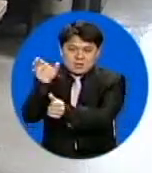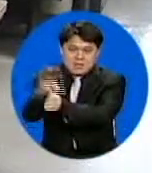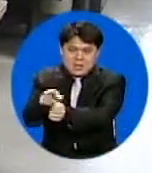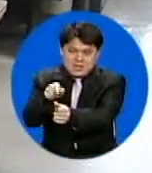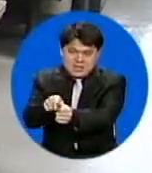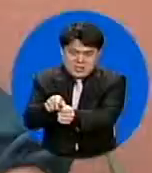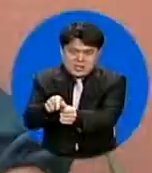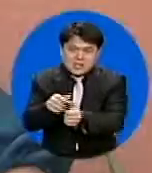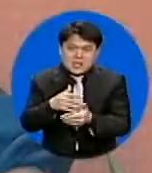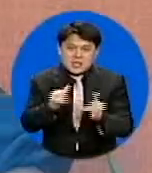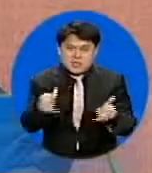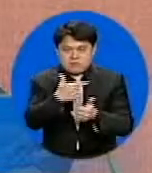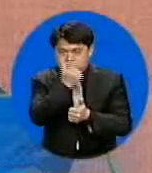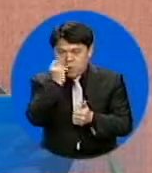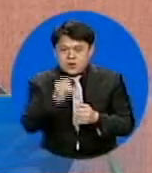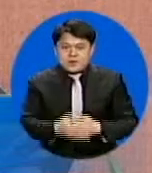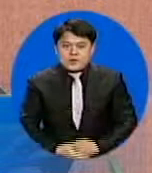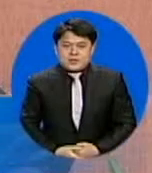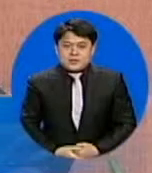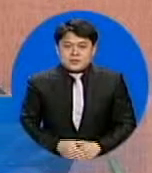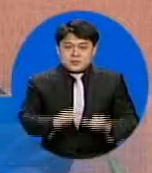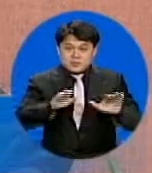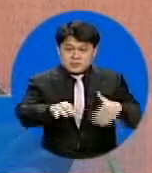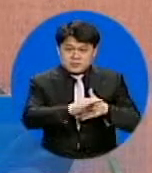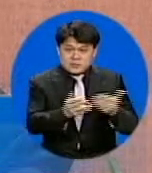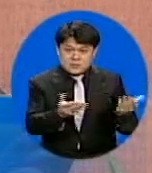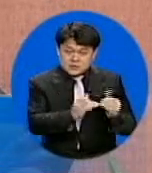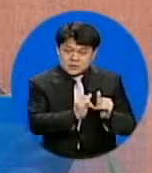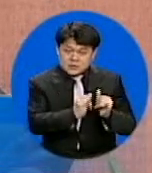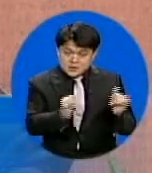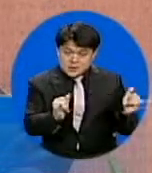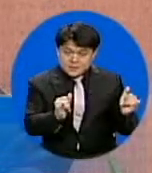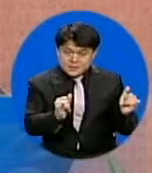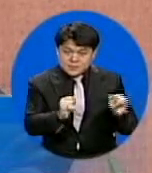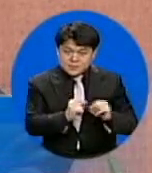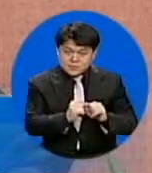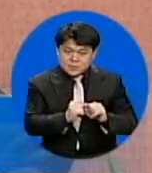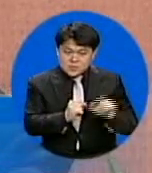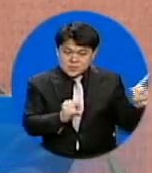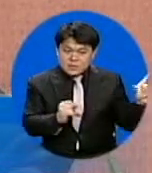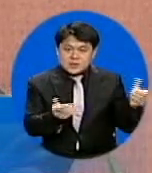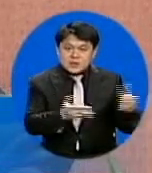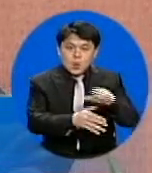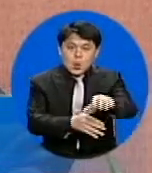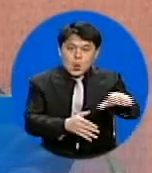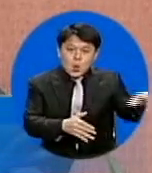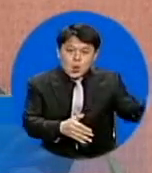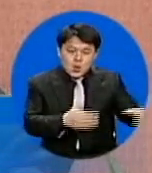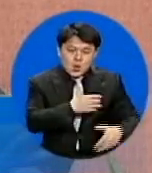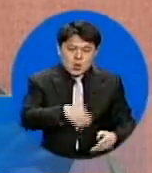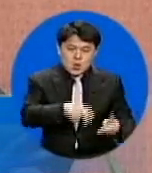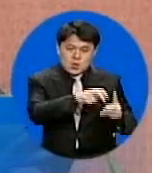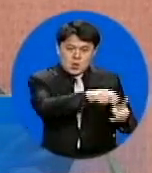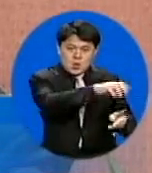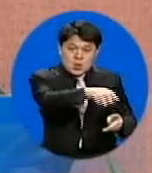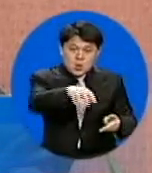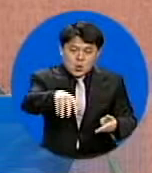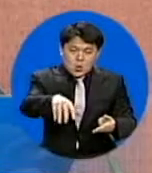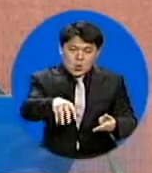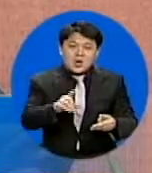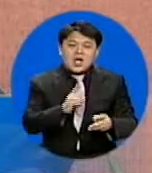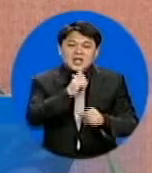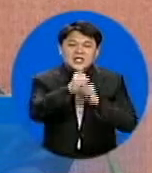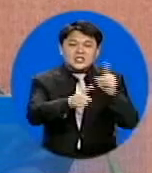합니다. 지금 비정규직이 주로 그 배치되어 있는 곳은요, 그 동주민센터에 있는